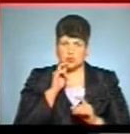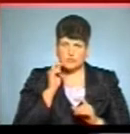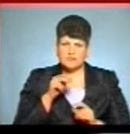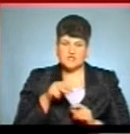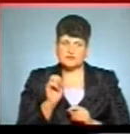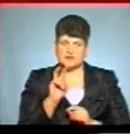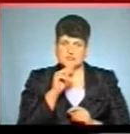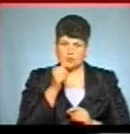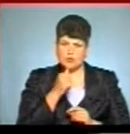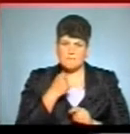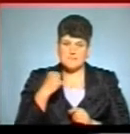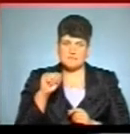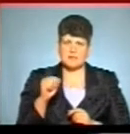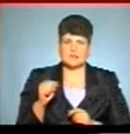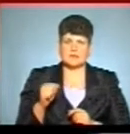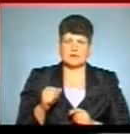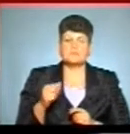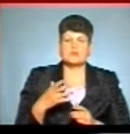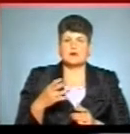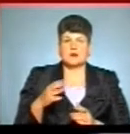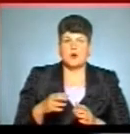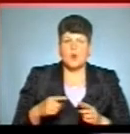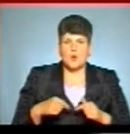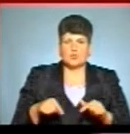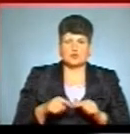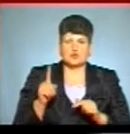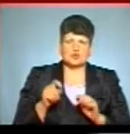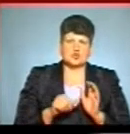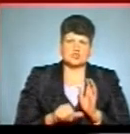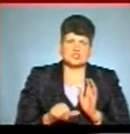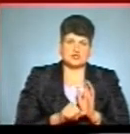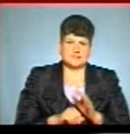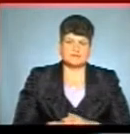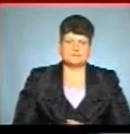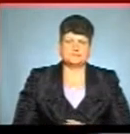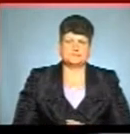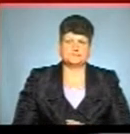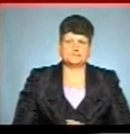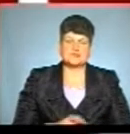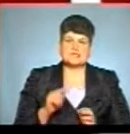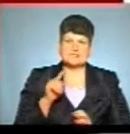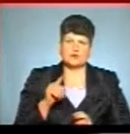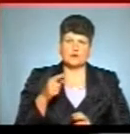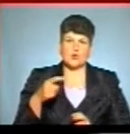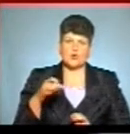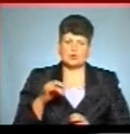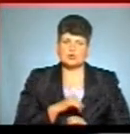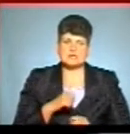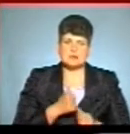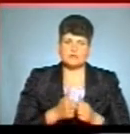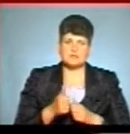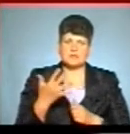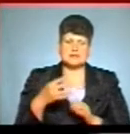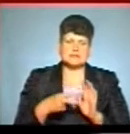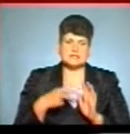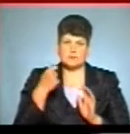2012 році переміг на одномандатному виборчому окрузі номер 166. Зиновій Холоднюк – самовисуванець.